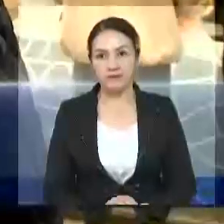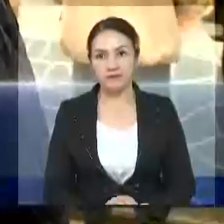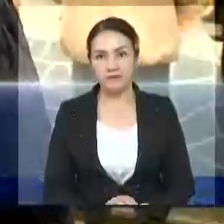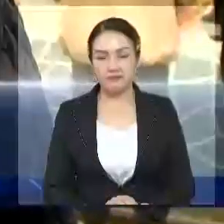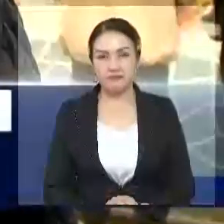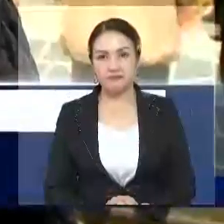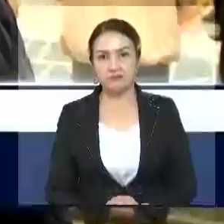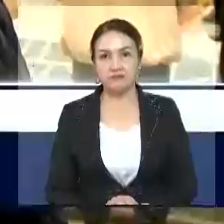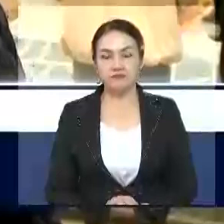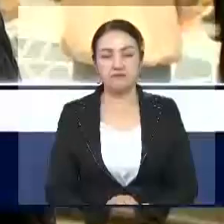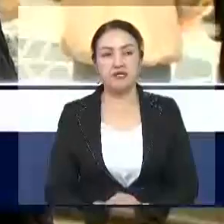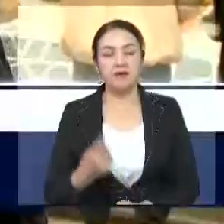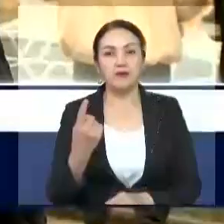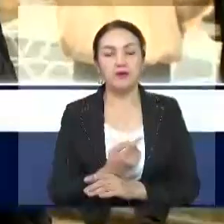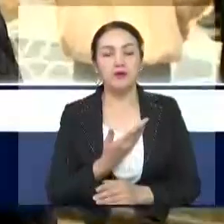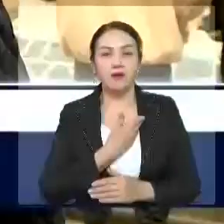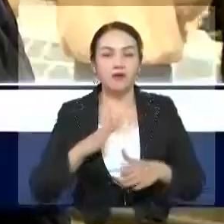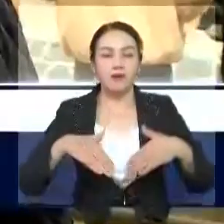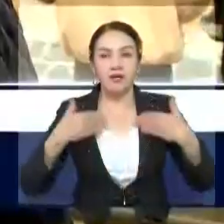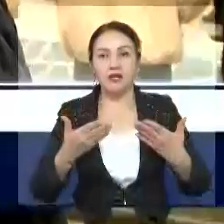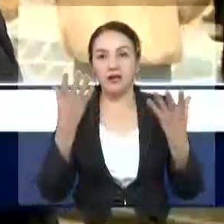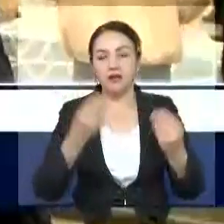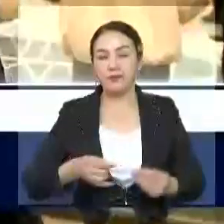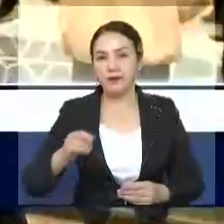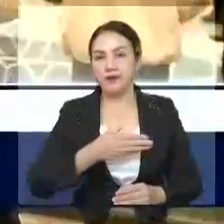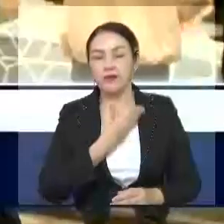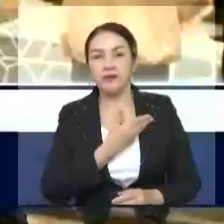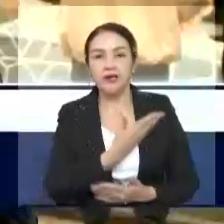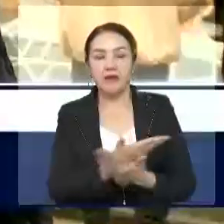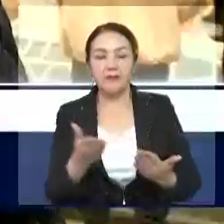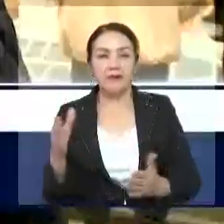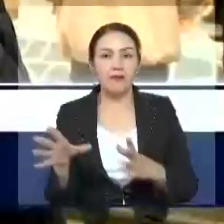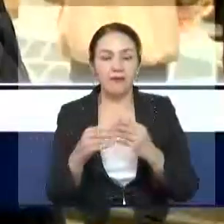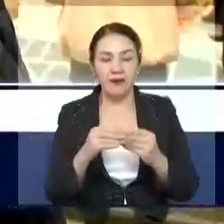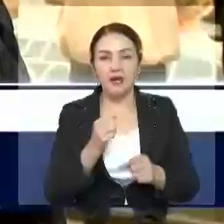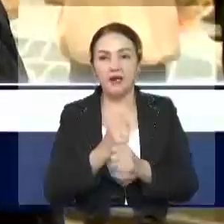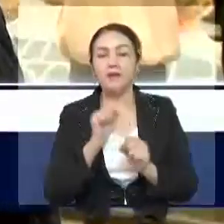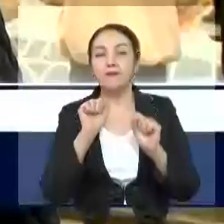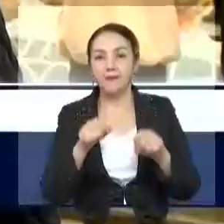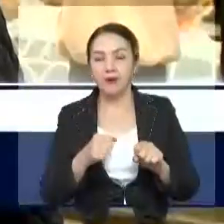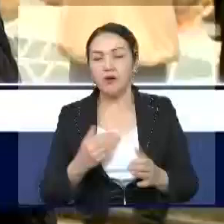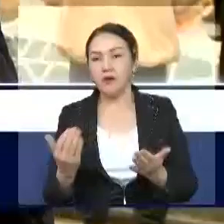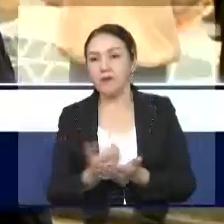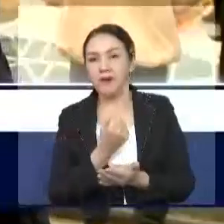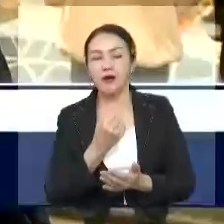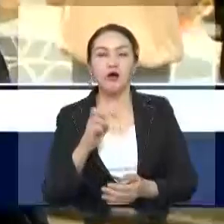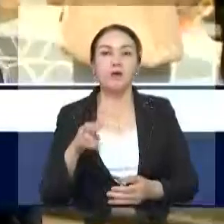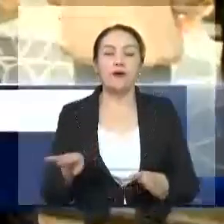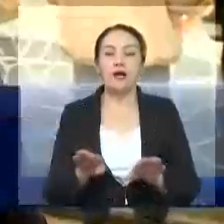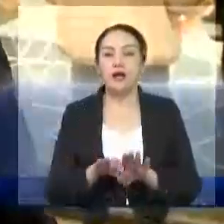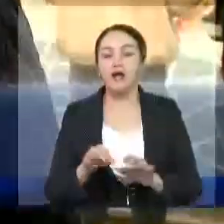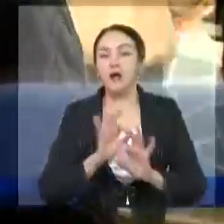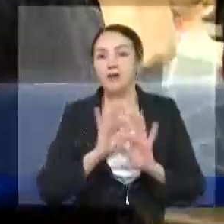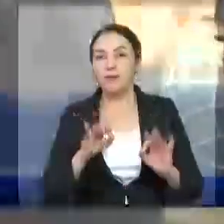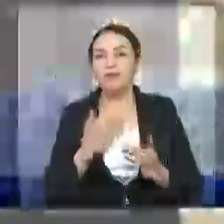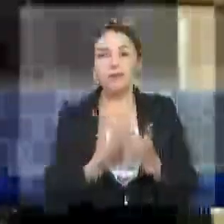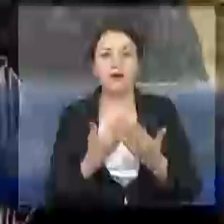месяца в первую очередь Хочу поздравить всех с Днём Республики Желаю чтобы мы всегда были едины только так можно добиться необходимого результата идеальным